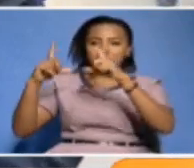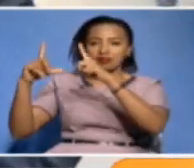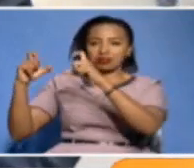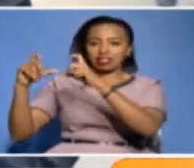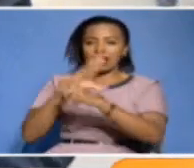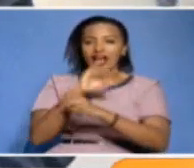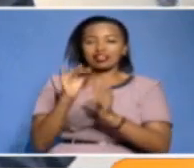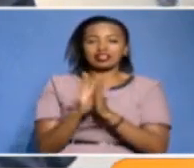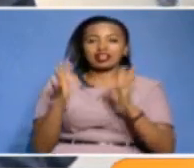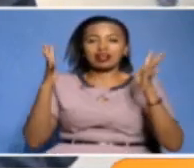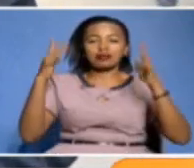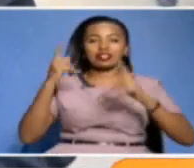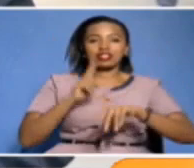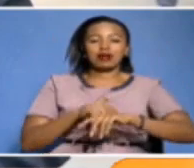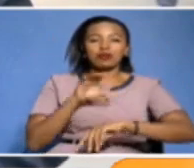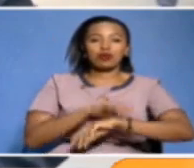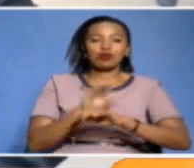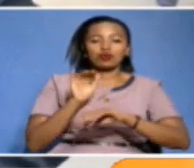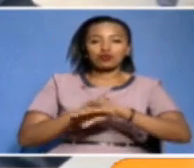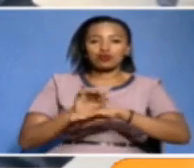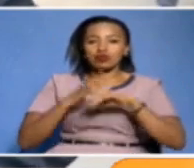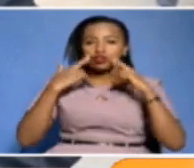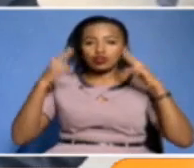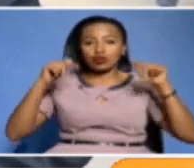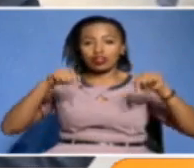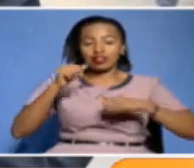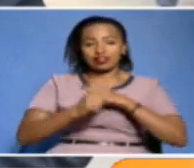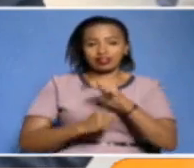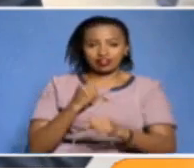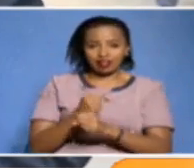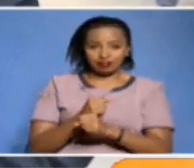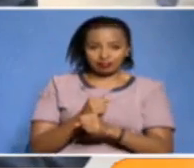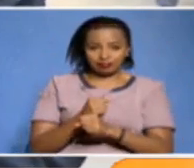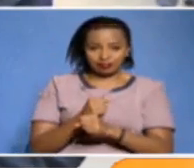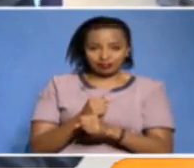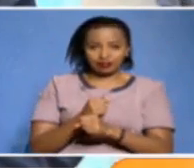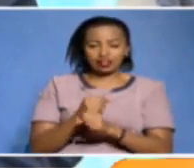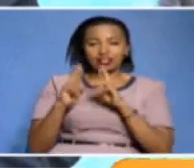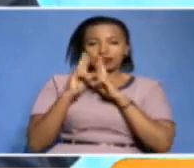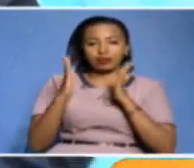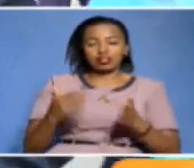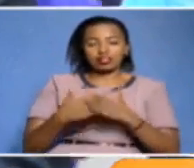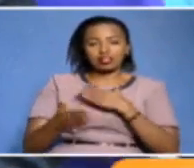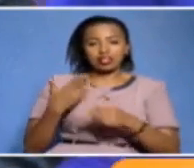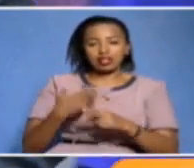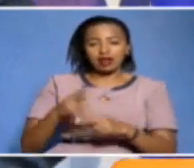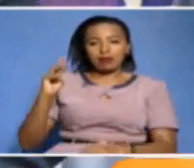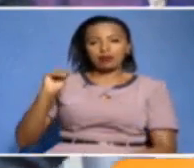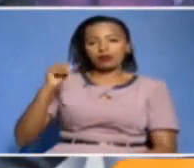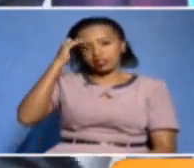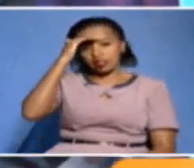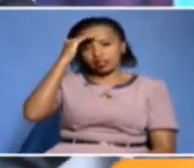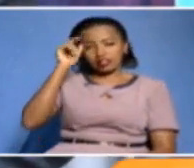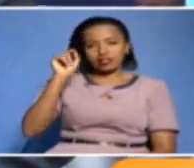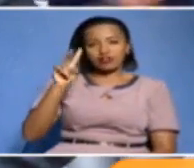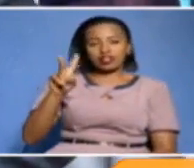wakipokea matokeo mema waliyopata mwaka huu. Makori Ongechi, Runinga ya Citizen, Nairobi.